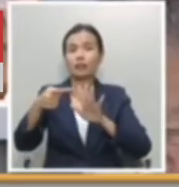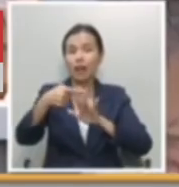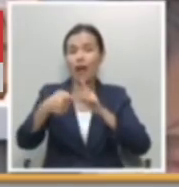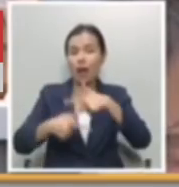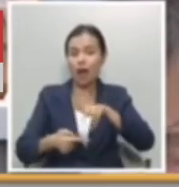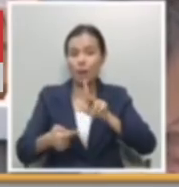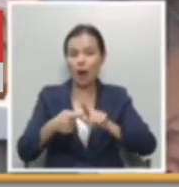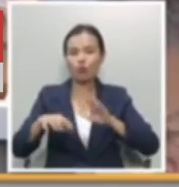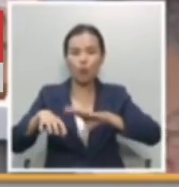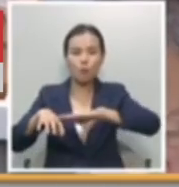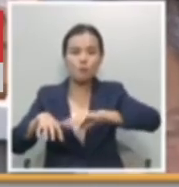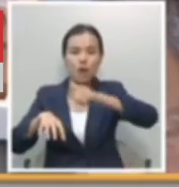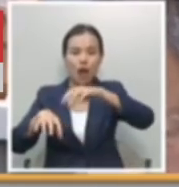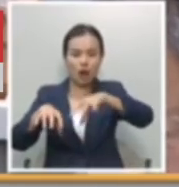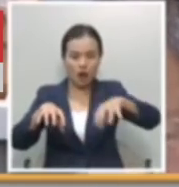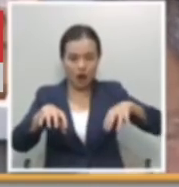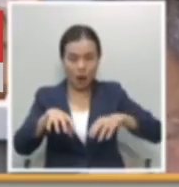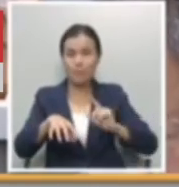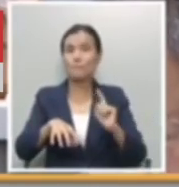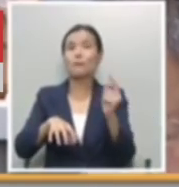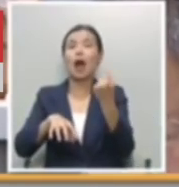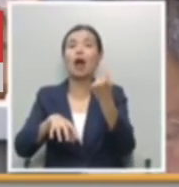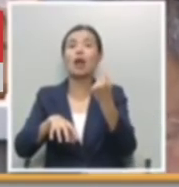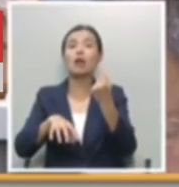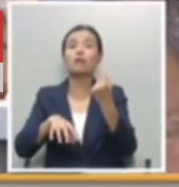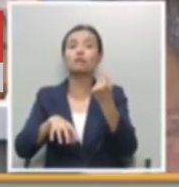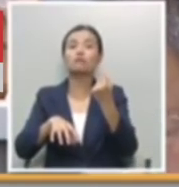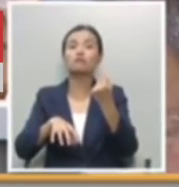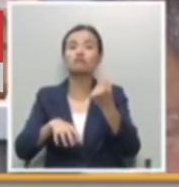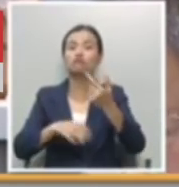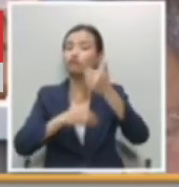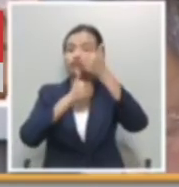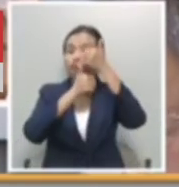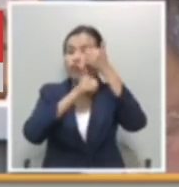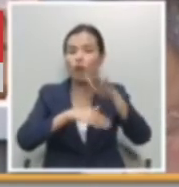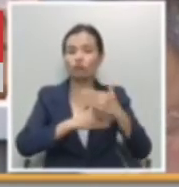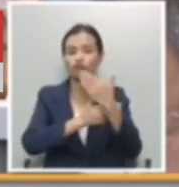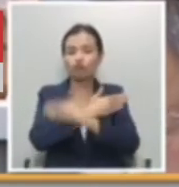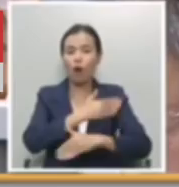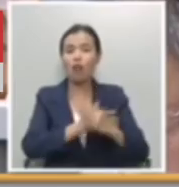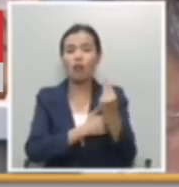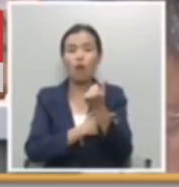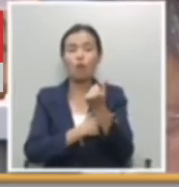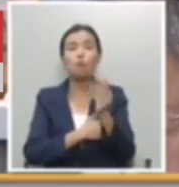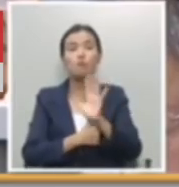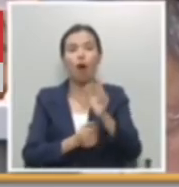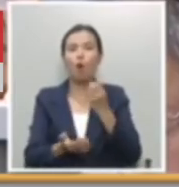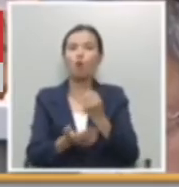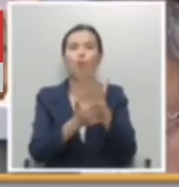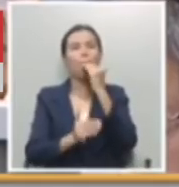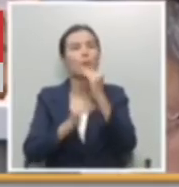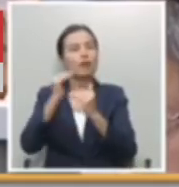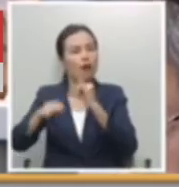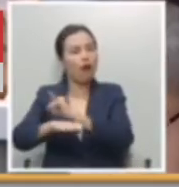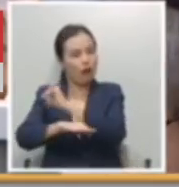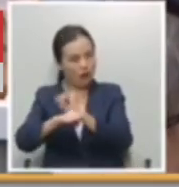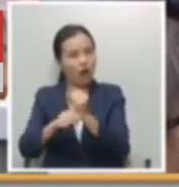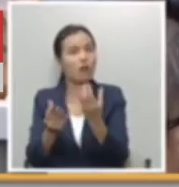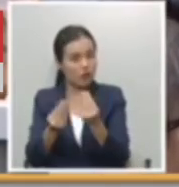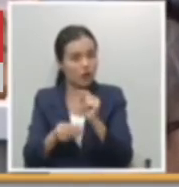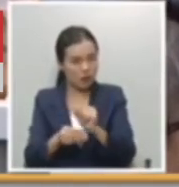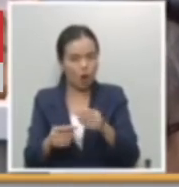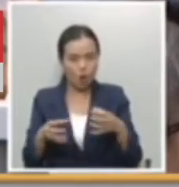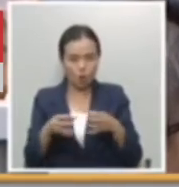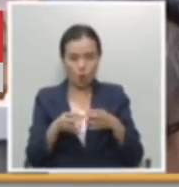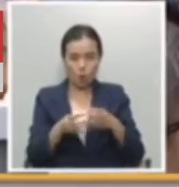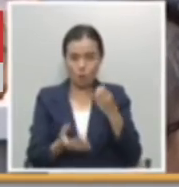สร้างเมืองใหม่ที่อู่ตะเภาเขาไม่ได้สนใจเรื่องรถไฟความเร็วสูงแต่เขาจะรวยจากการพัฒนาที่ดินกลุ่มเจ้า